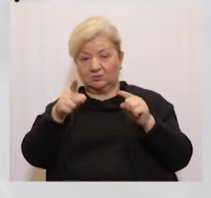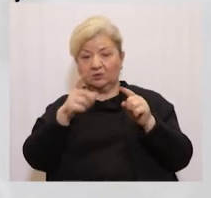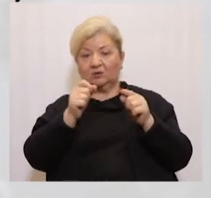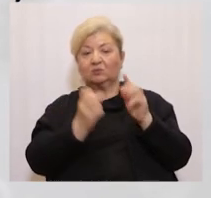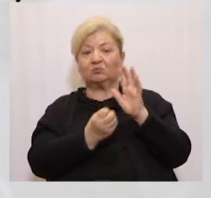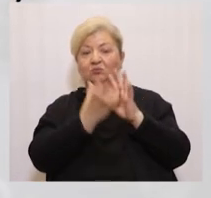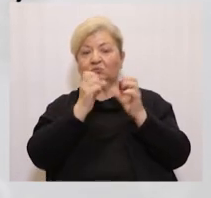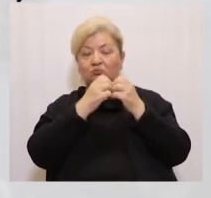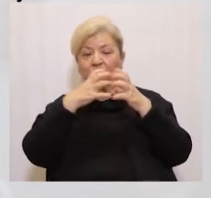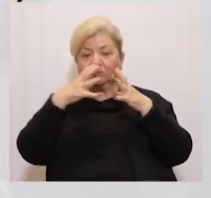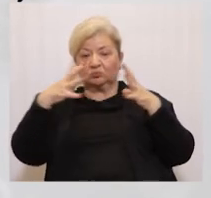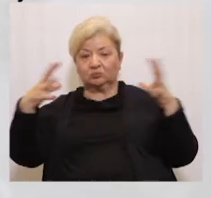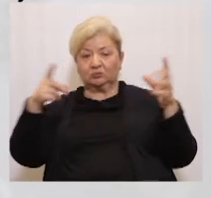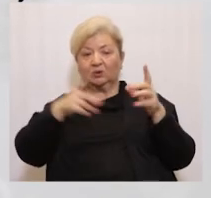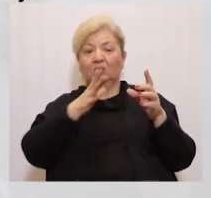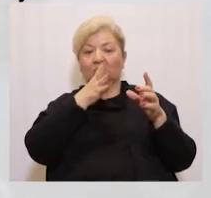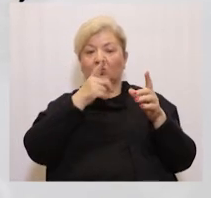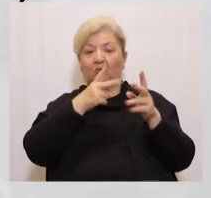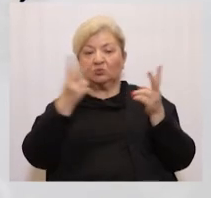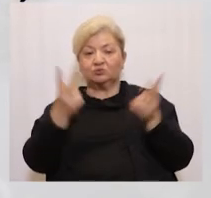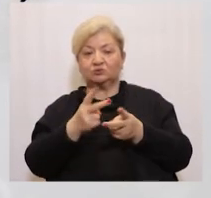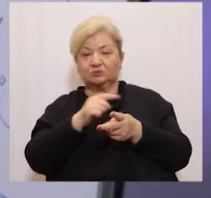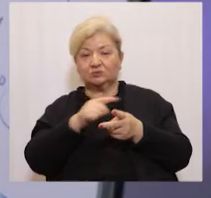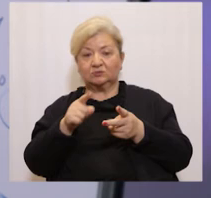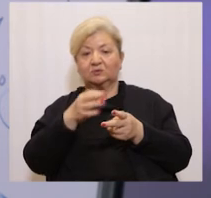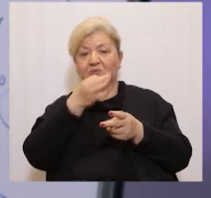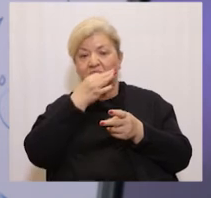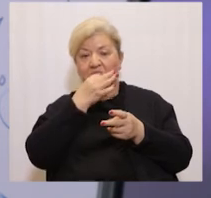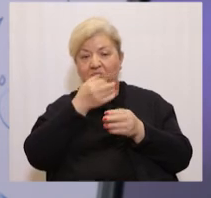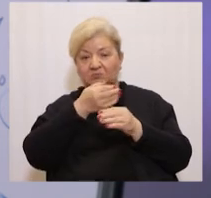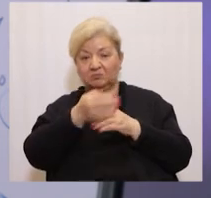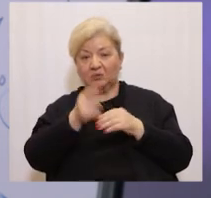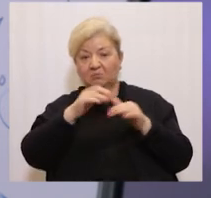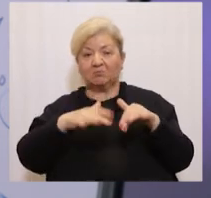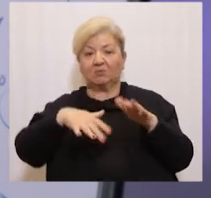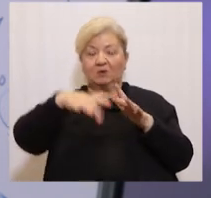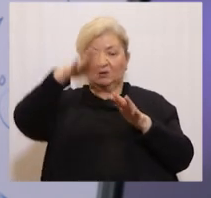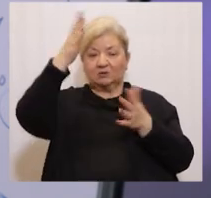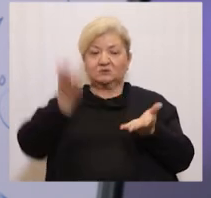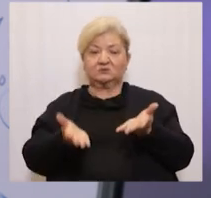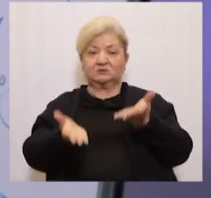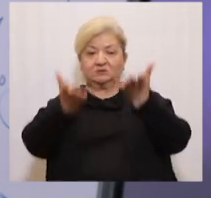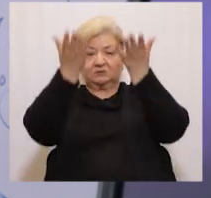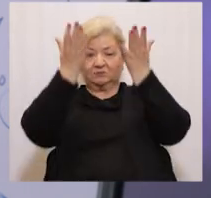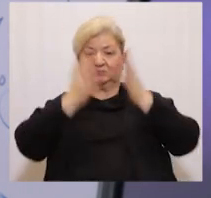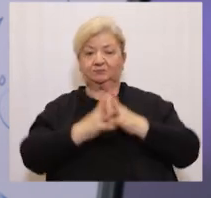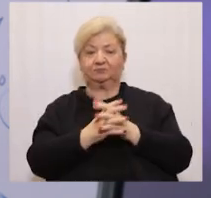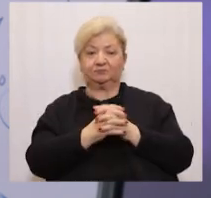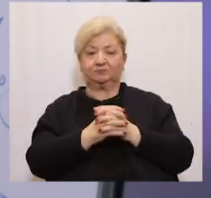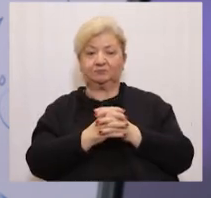და ეს ბუშტი გაიბერება, რაღაცა დრო ჭირდება დააკვირდით, შემდეგ მიფრინავს ზევით,